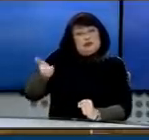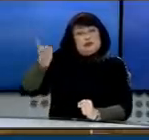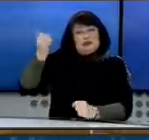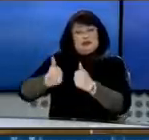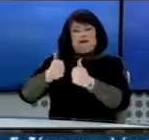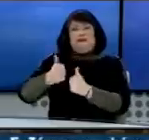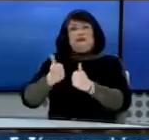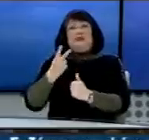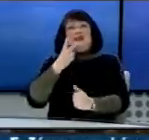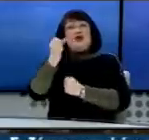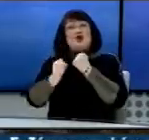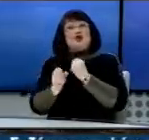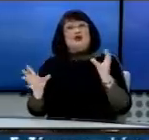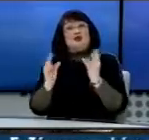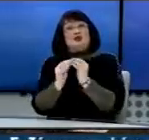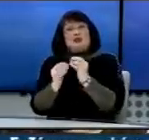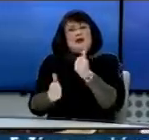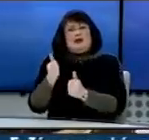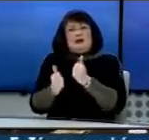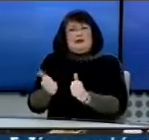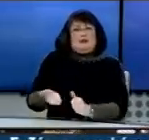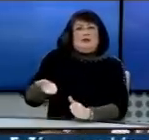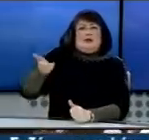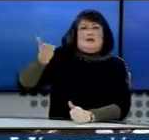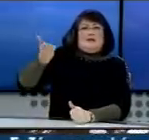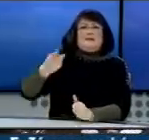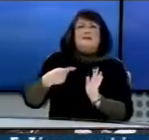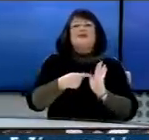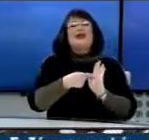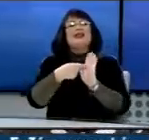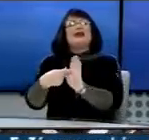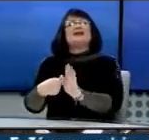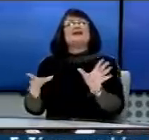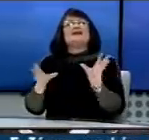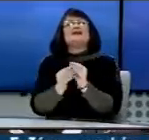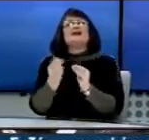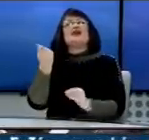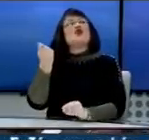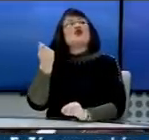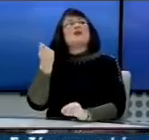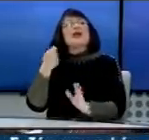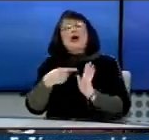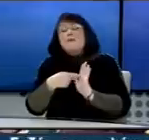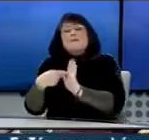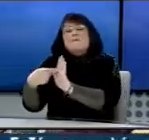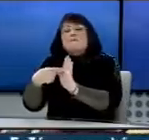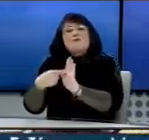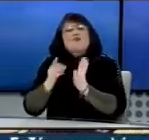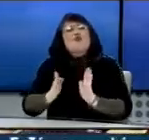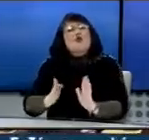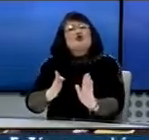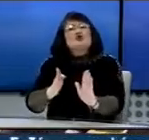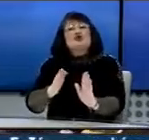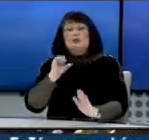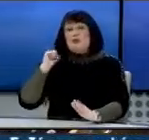2 χρόνια. Ο δείκτης οικονομικού κλίματος που ανακοινώθηκε